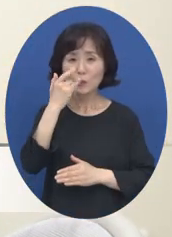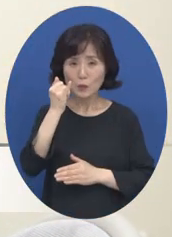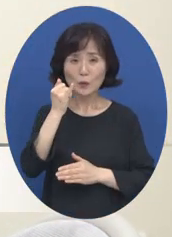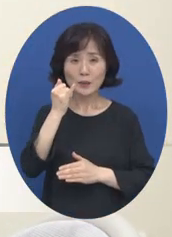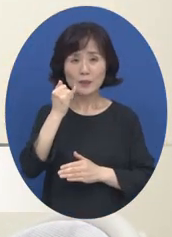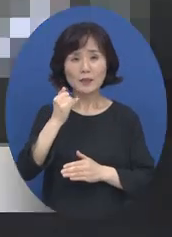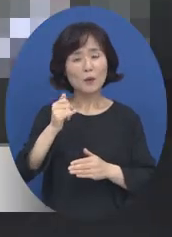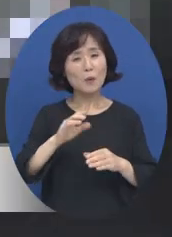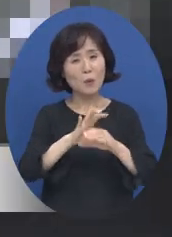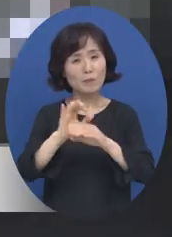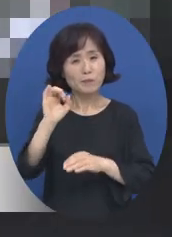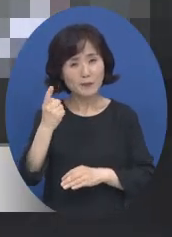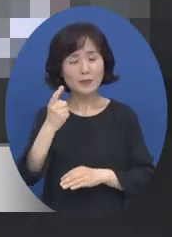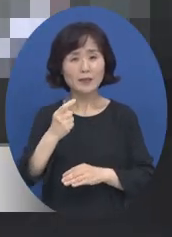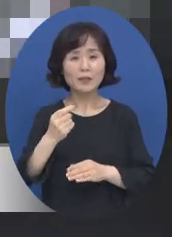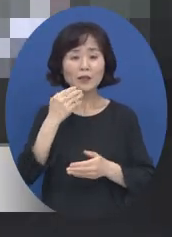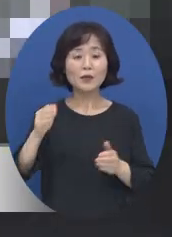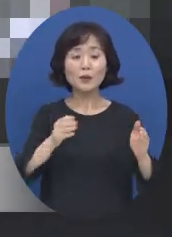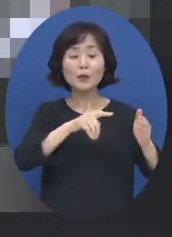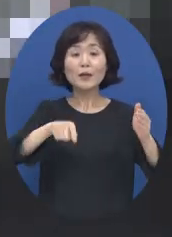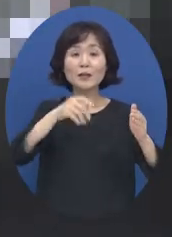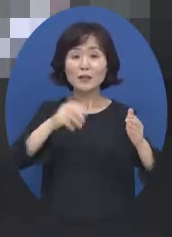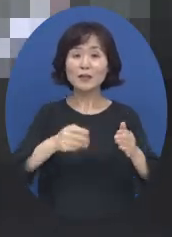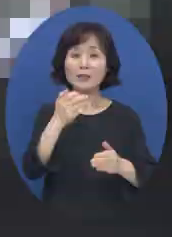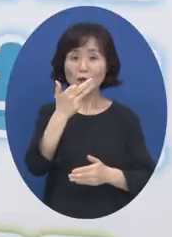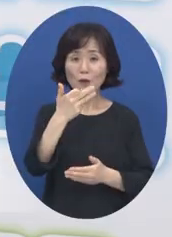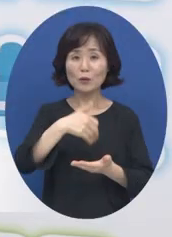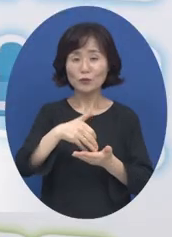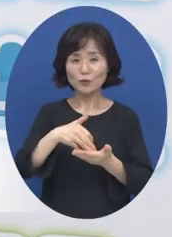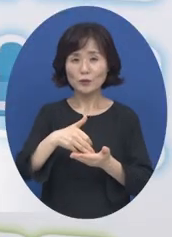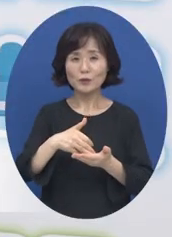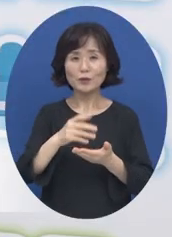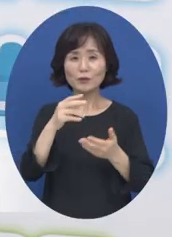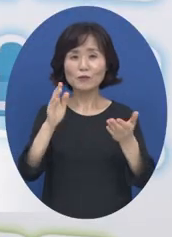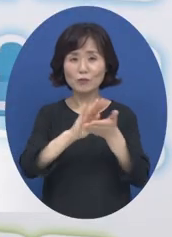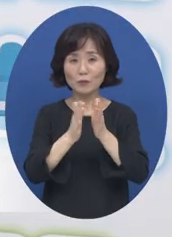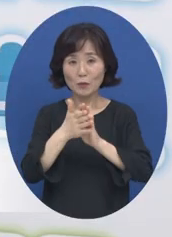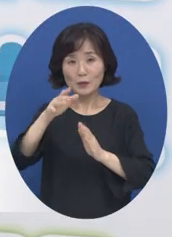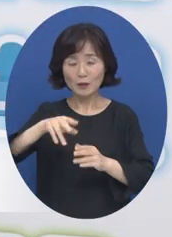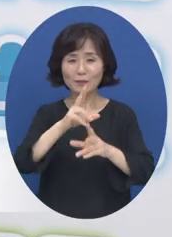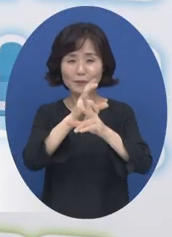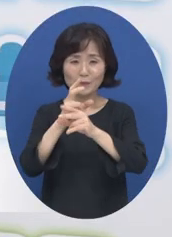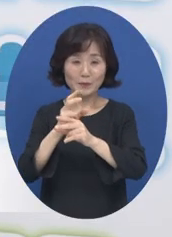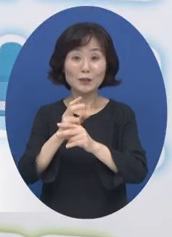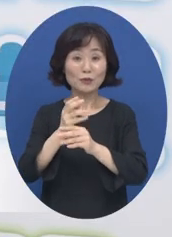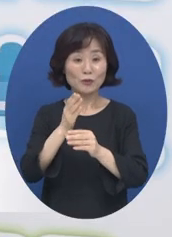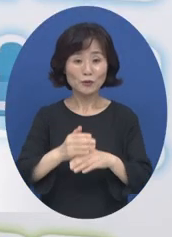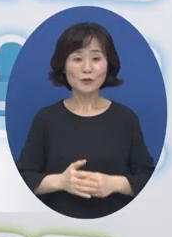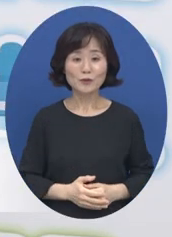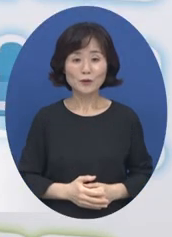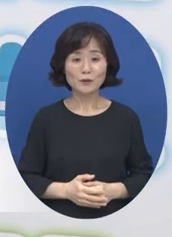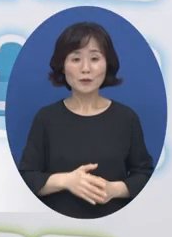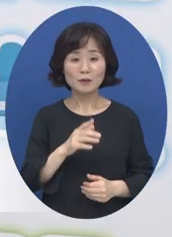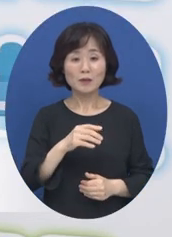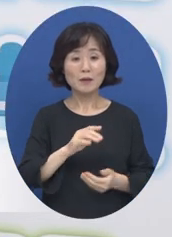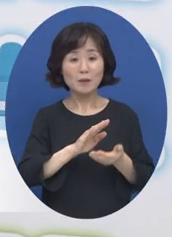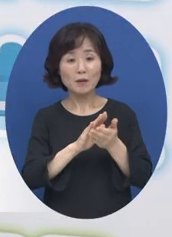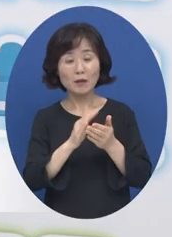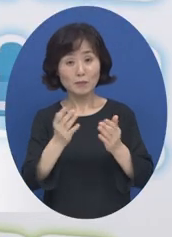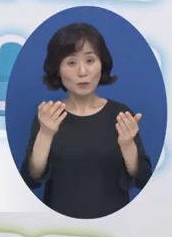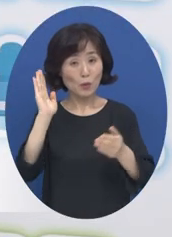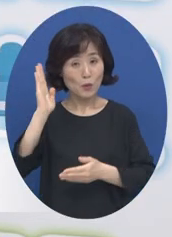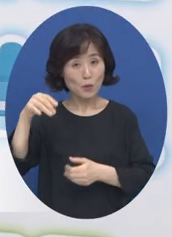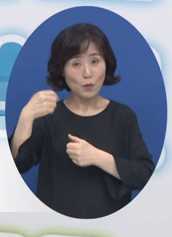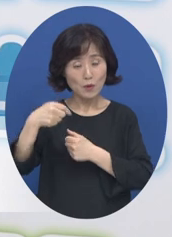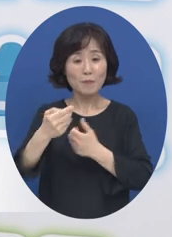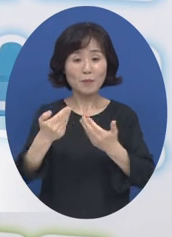어린이집 18곳에서 화상회의 위주로 진행되고 있습니다. 이거를 받고 나시면 나만 아이 기르는 게 힘든 게 아니라 세상 모든